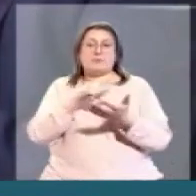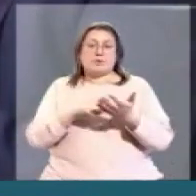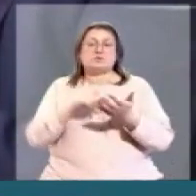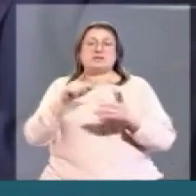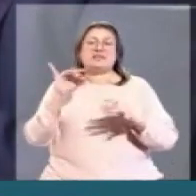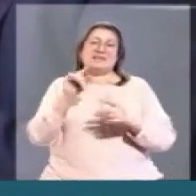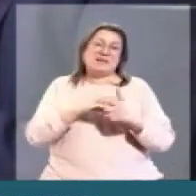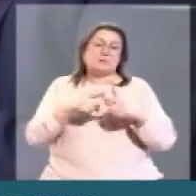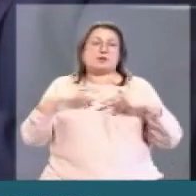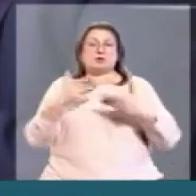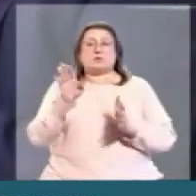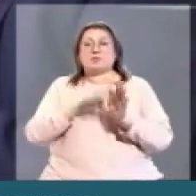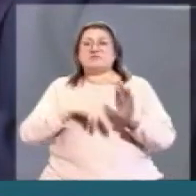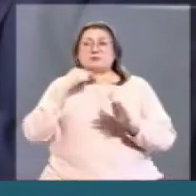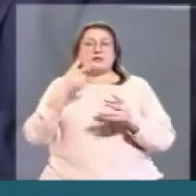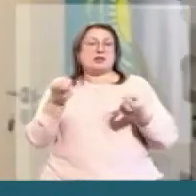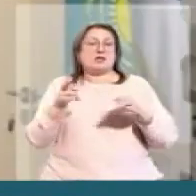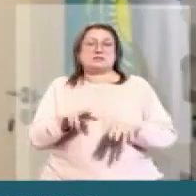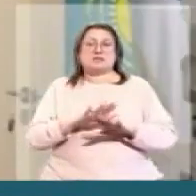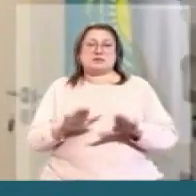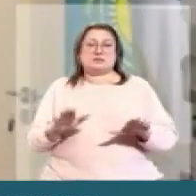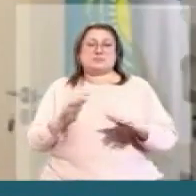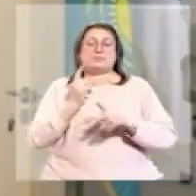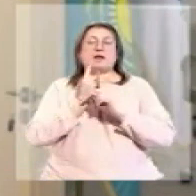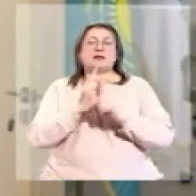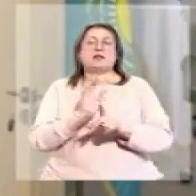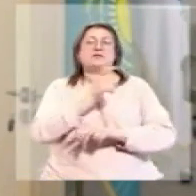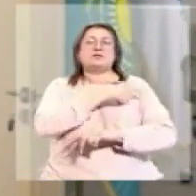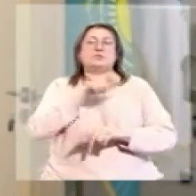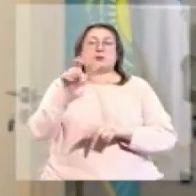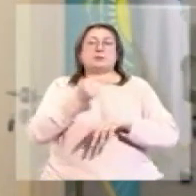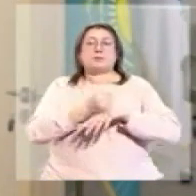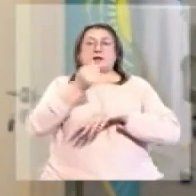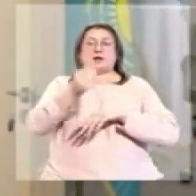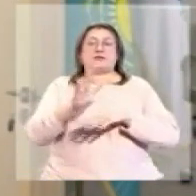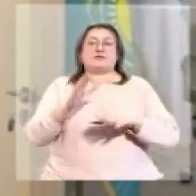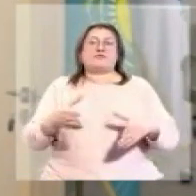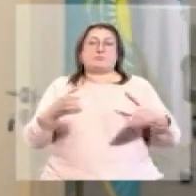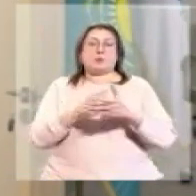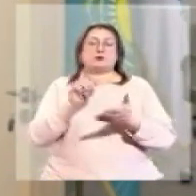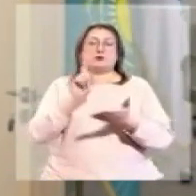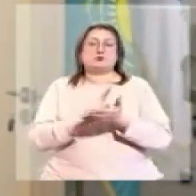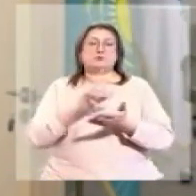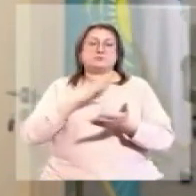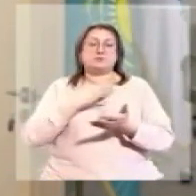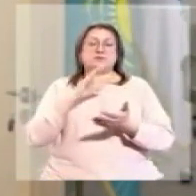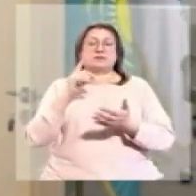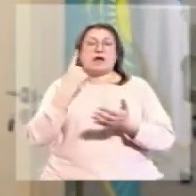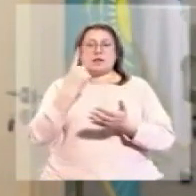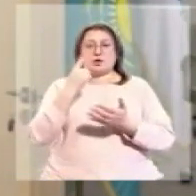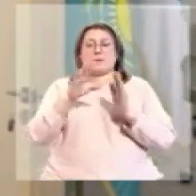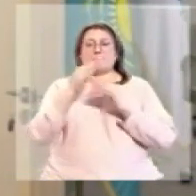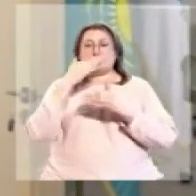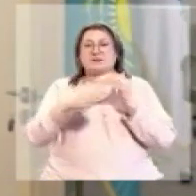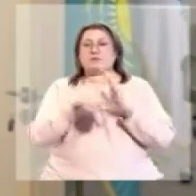или предложение без внимания не остаются. Кандидаты в депутаты, выдвигаемые от партии, должны единым фронтом идти с одной предвыборной